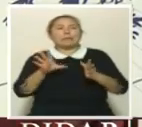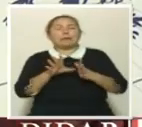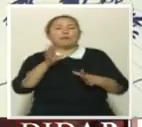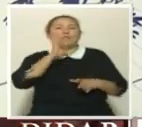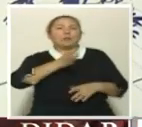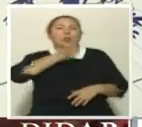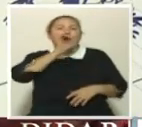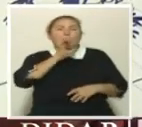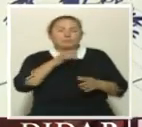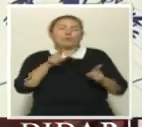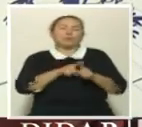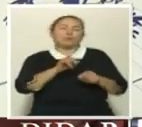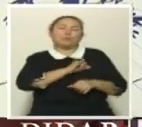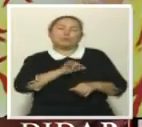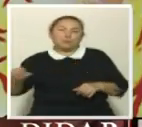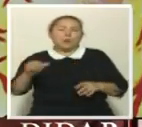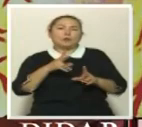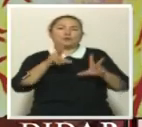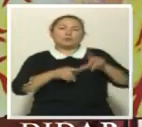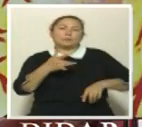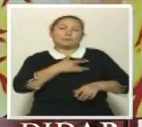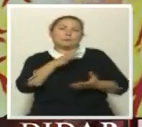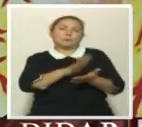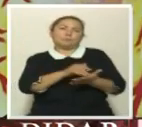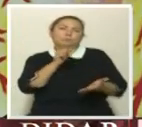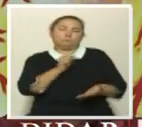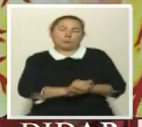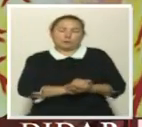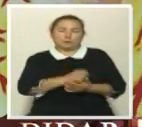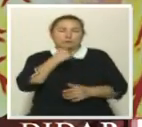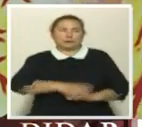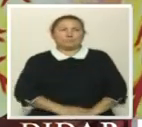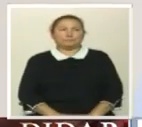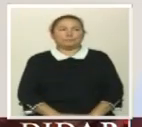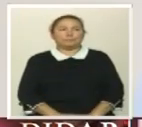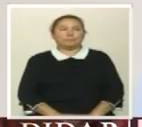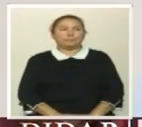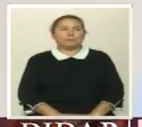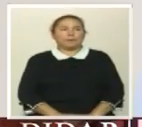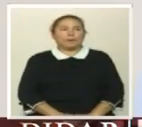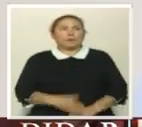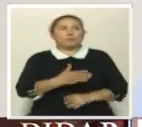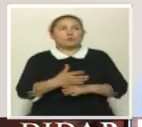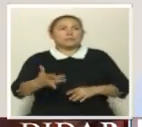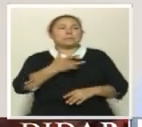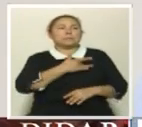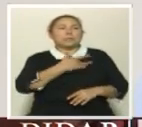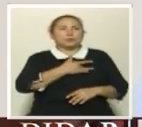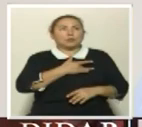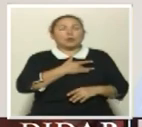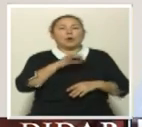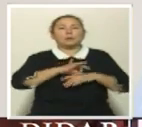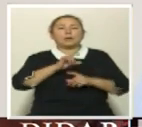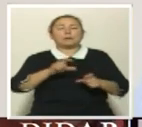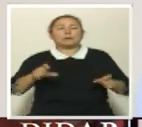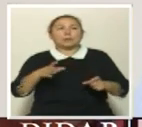сусындарды пайдалану да жүрек қызметіне қауіпті, дейді облыстық аурухана кардиологы. Соңғы кезде жүрек қантамыр жүйесі